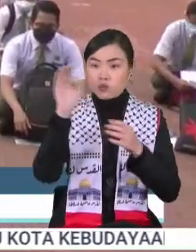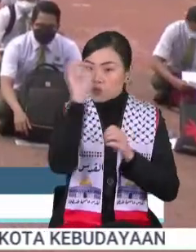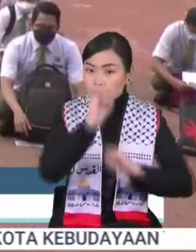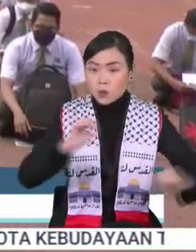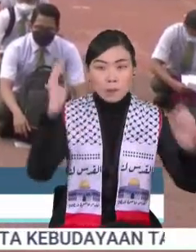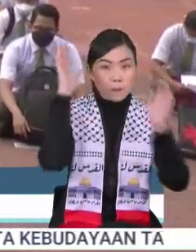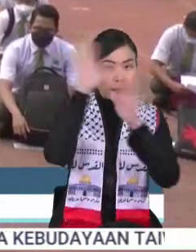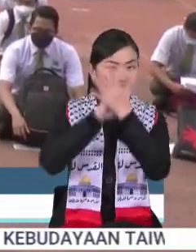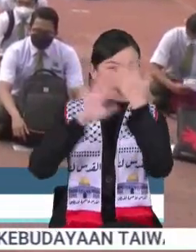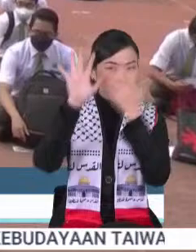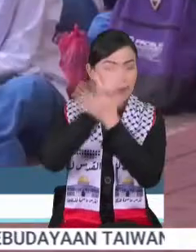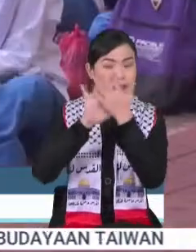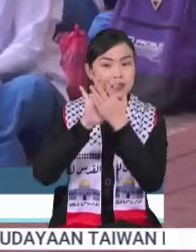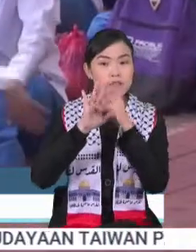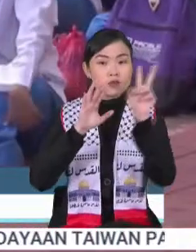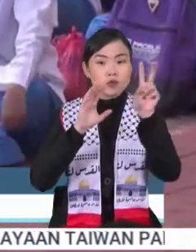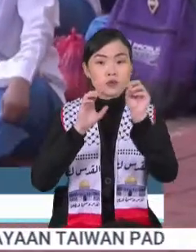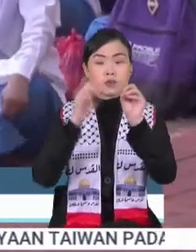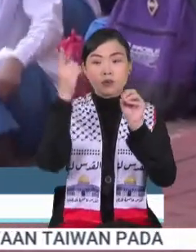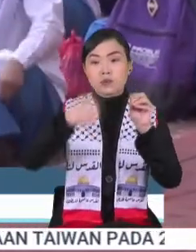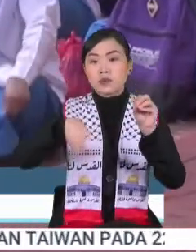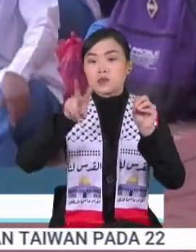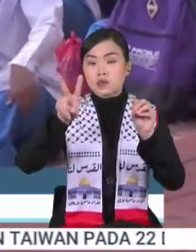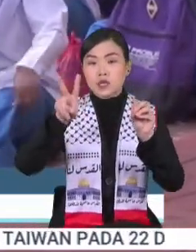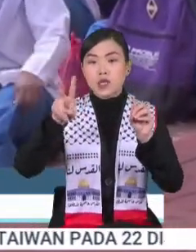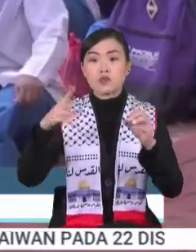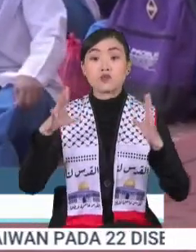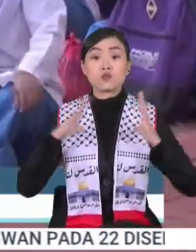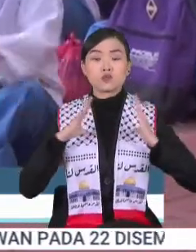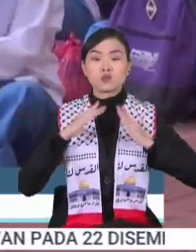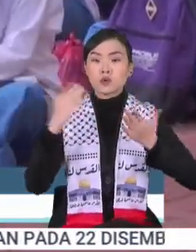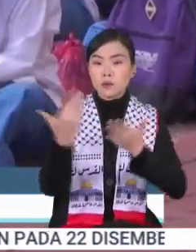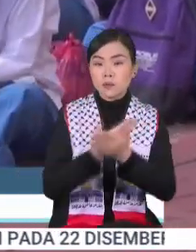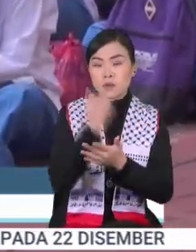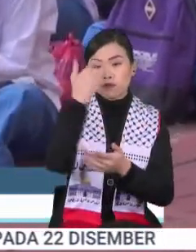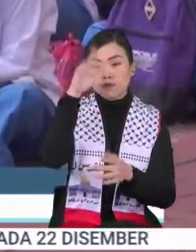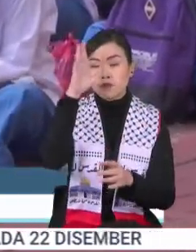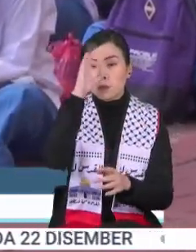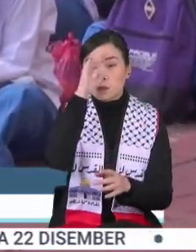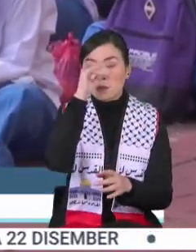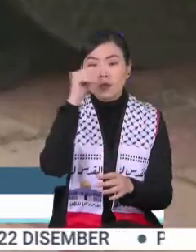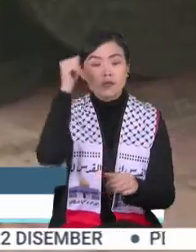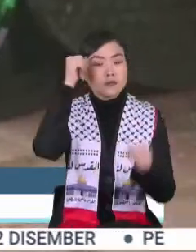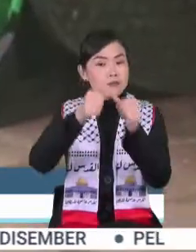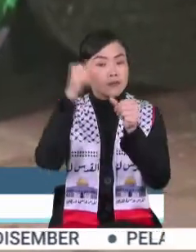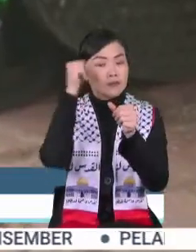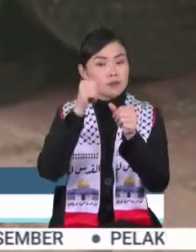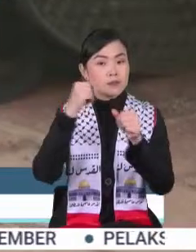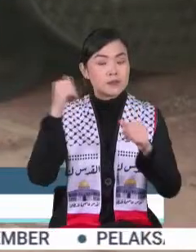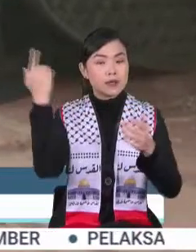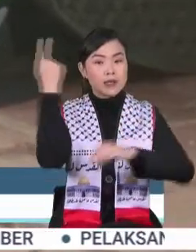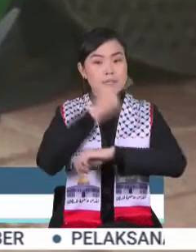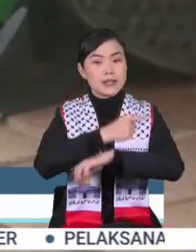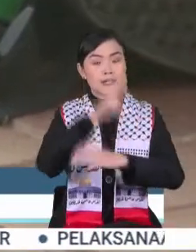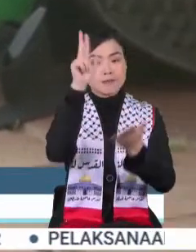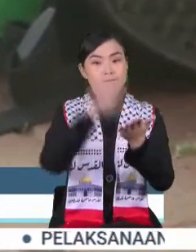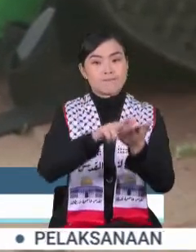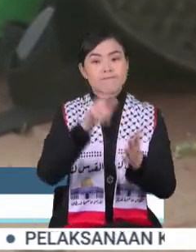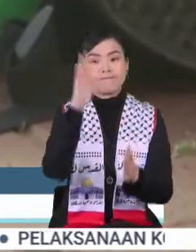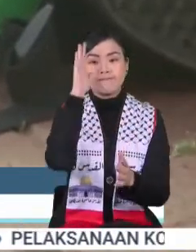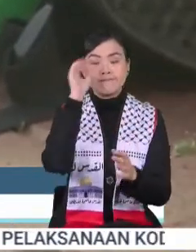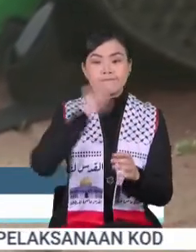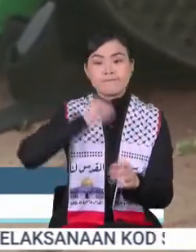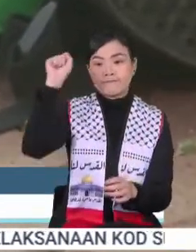itu 20 Februari diwartakan sebagai cuti umum baru di Melaka bagi memperingati hari pengisytiharan Tarikh kemerdekaan